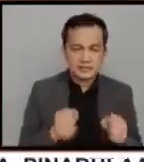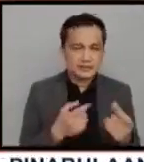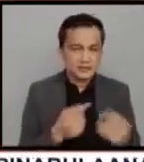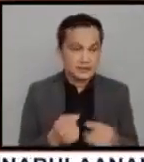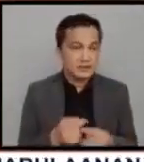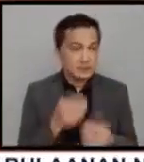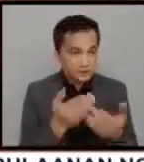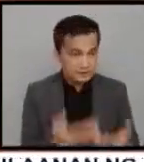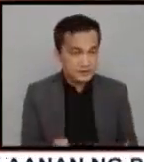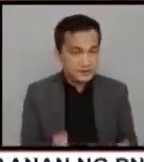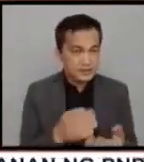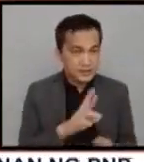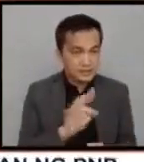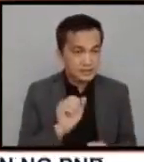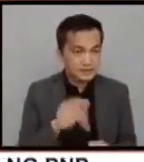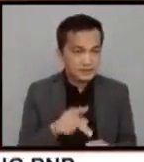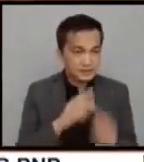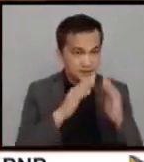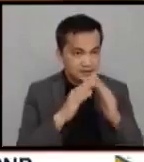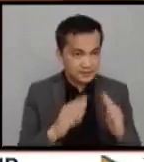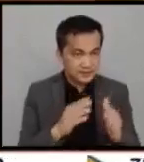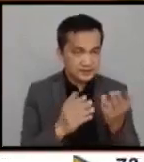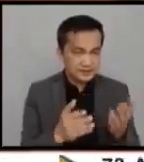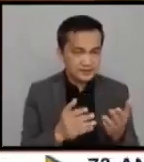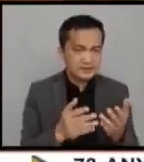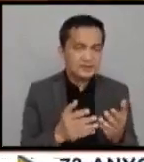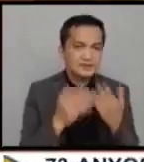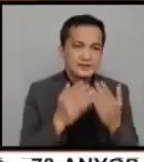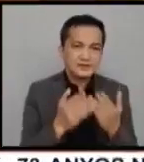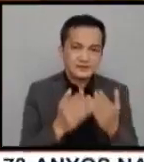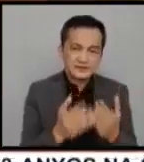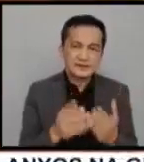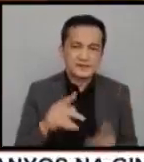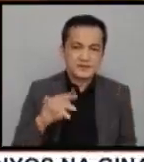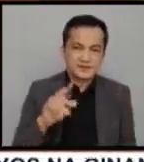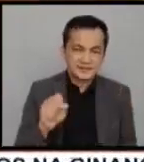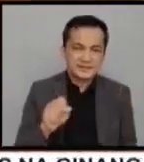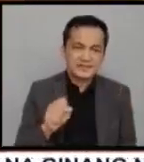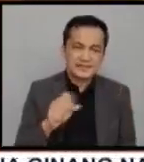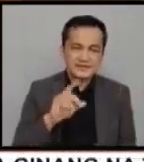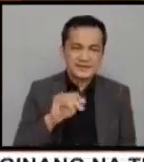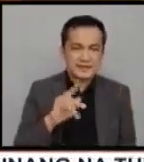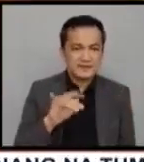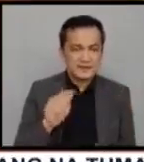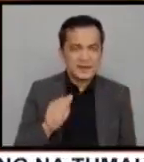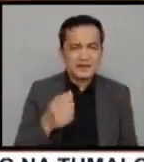ka-RSP natin sa kanilang mga tahanan. Maraming salamat, Princess Palabrica, sa pagtuturo mo sa